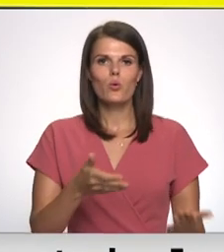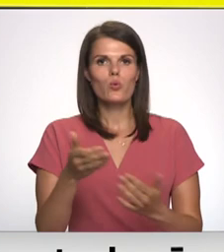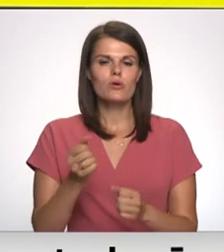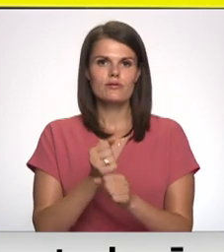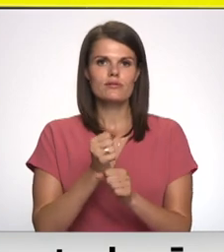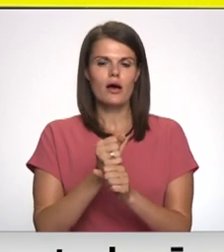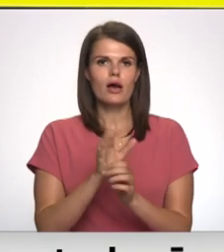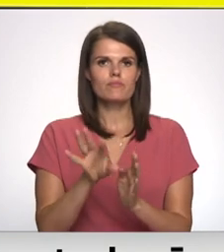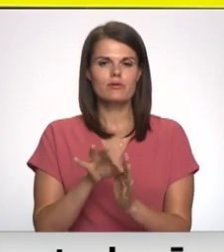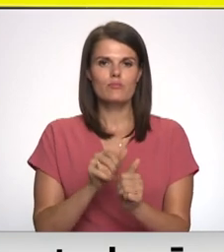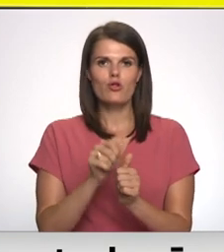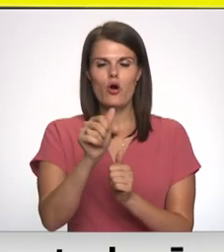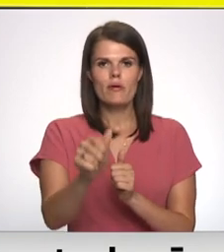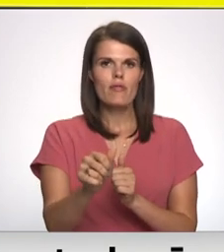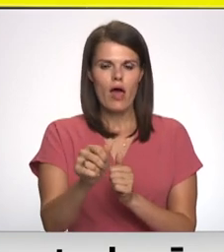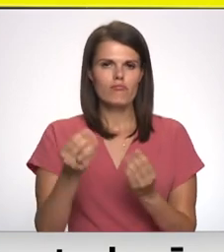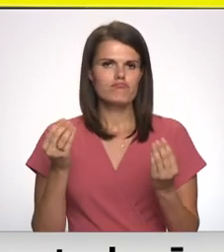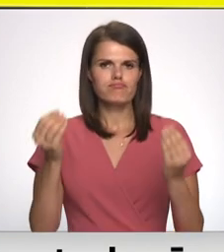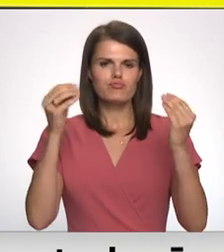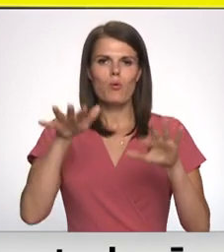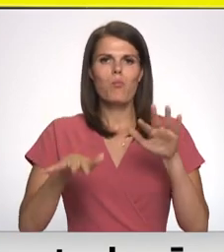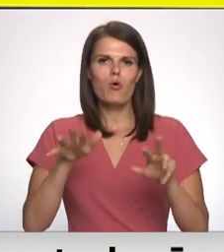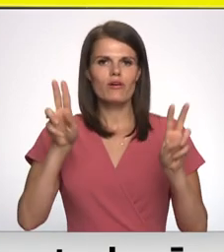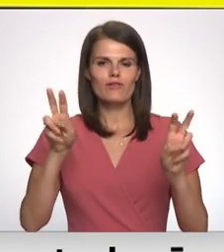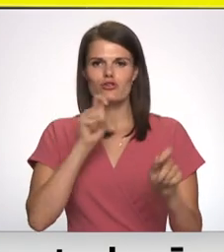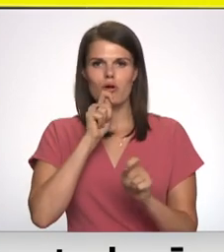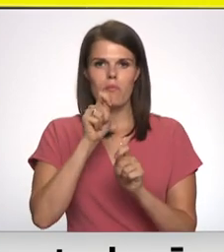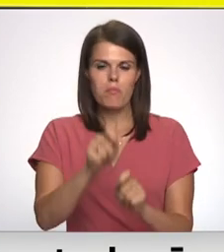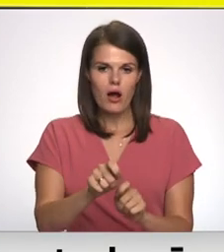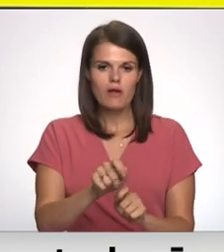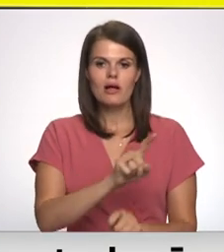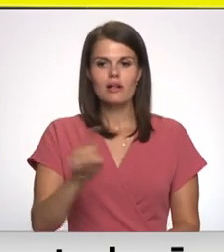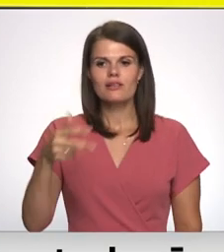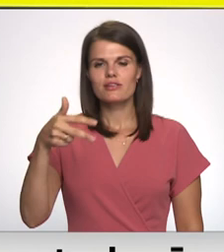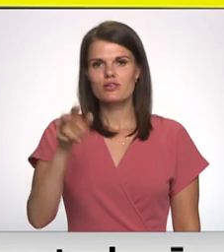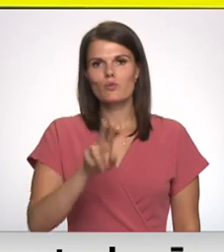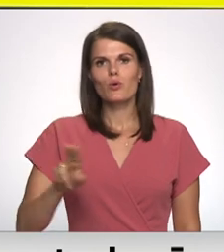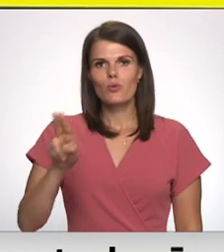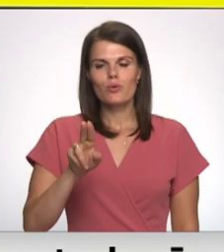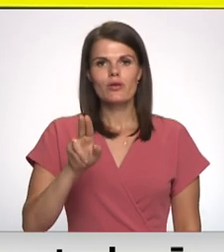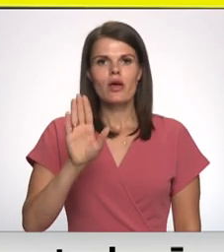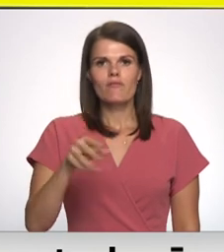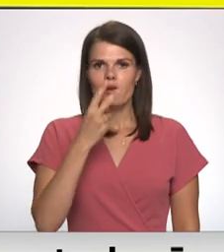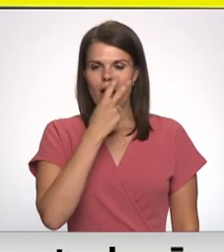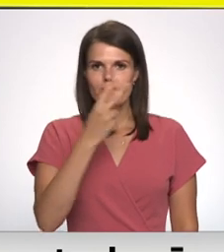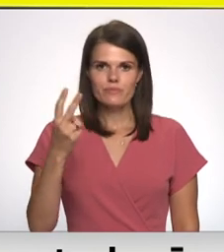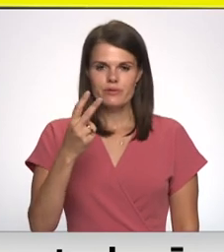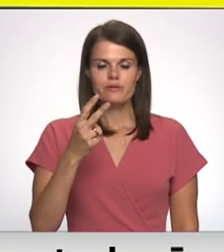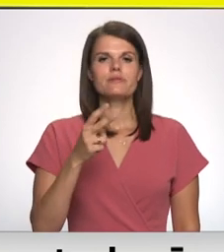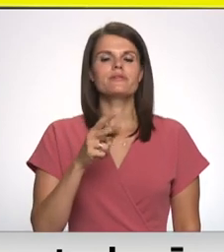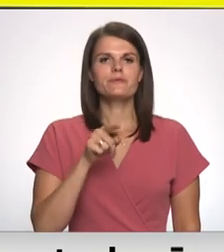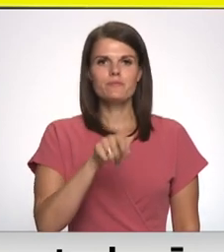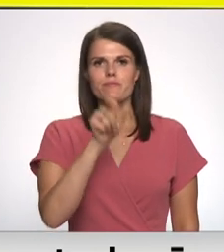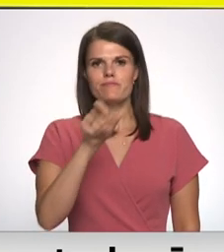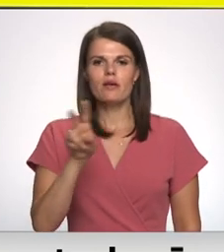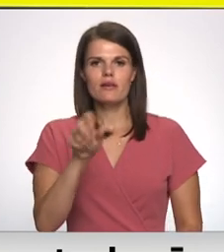Purvīša balvai. Izvērtējot izstādes, kas bija apskatāmas no 1. aprīļa līdz 30. jūnijai, balvai izvirzīti. Daiga Grantiņa par